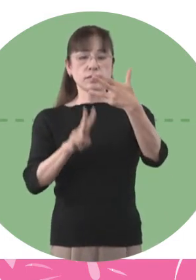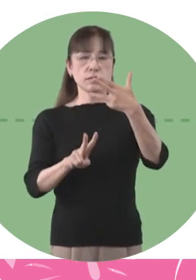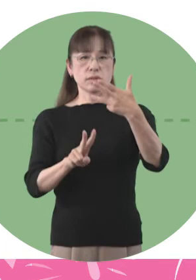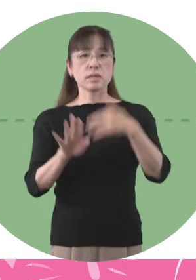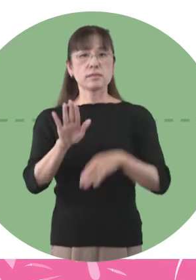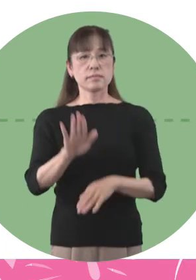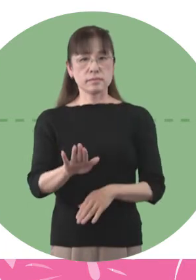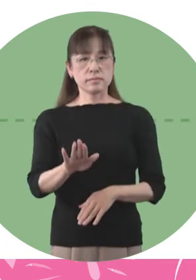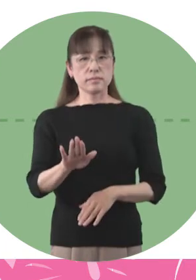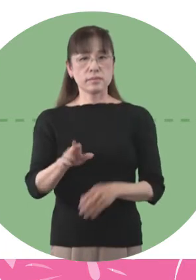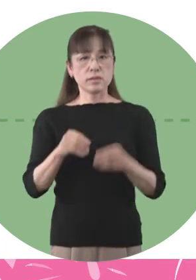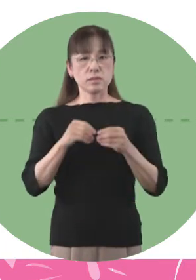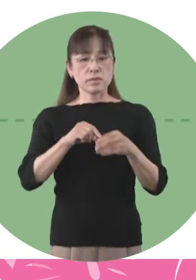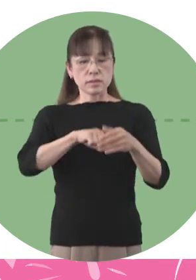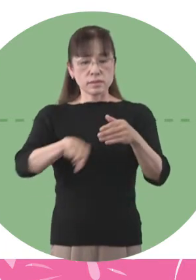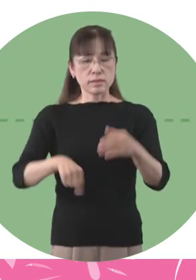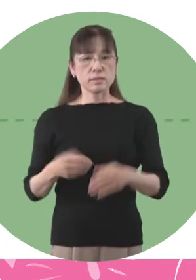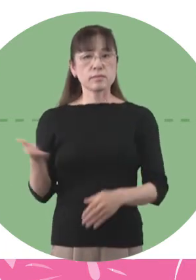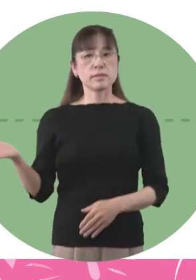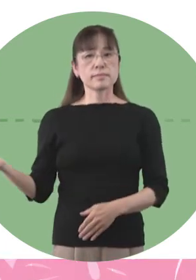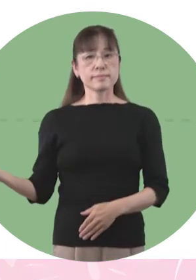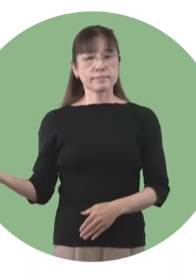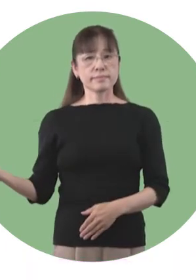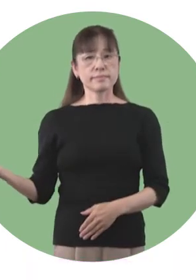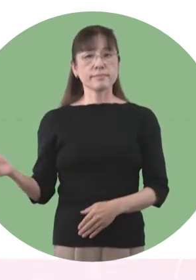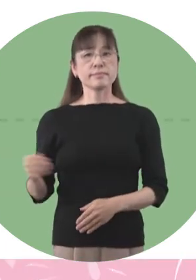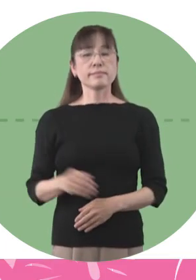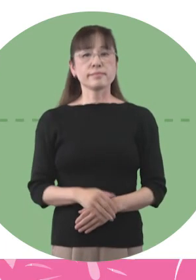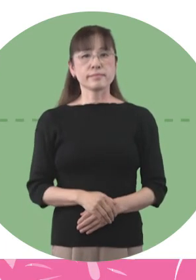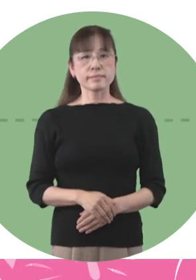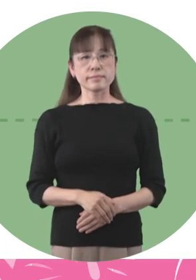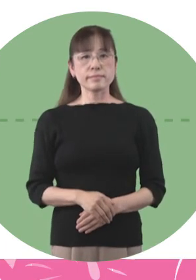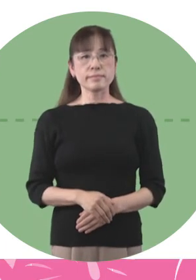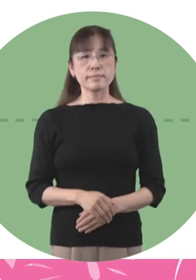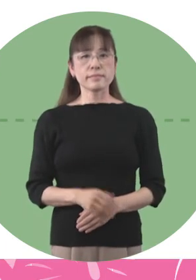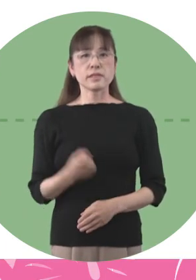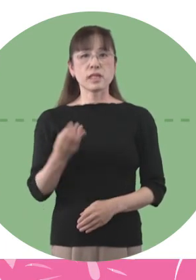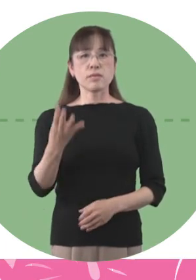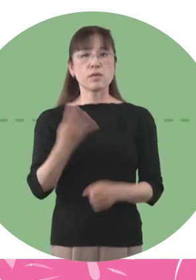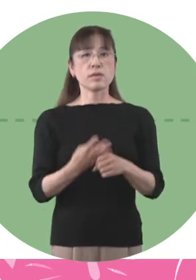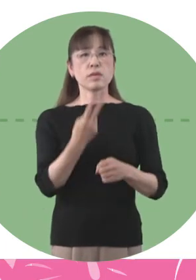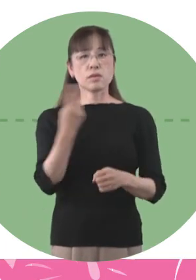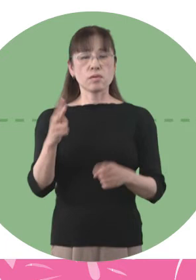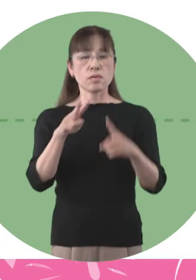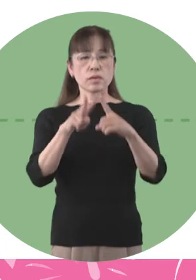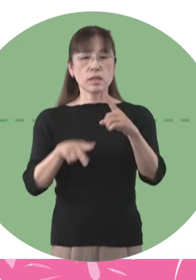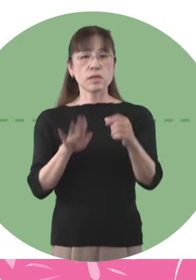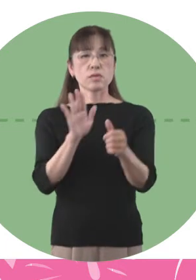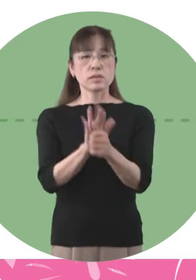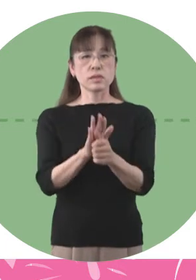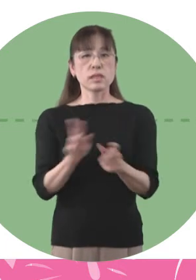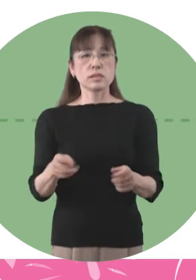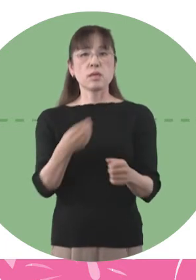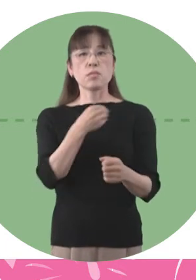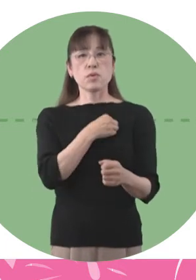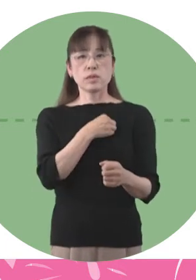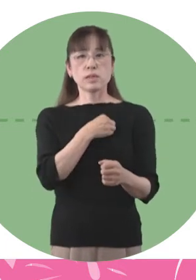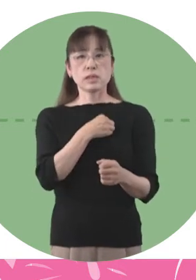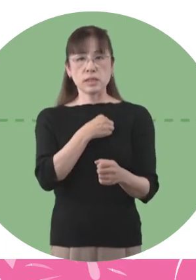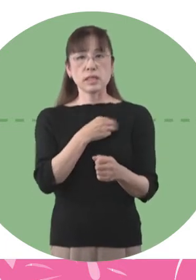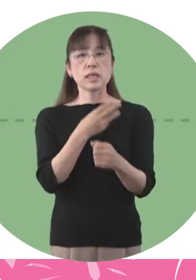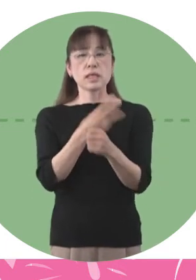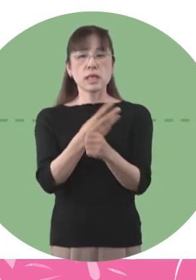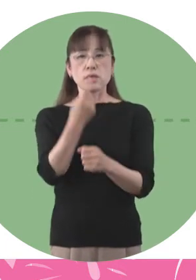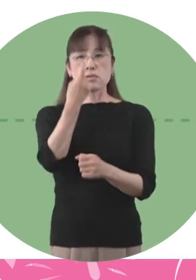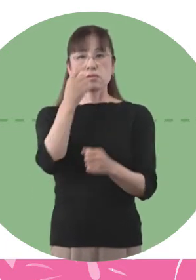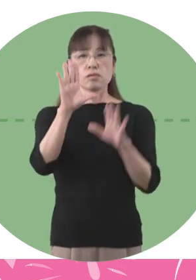。詳しくはご覧のところまで。令和4年度介護支援専門員実務研修受